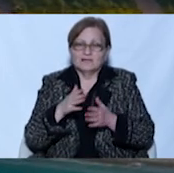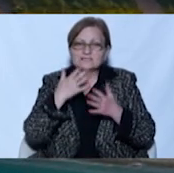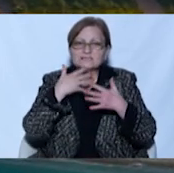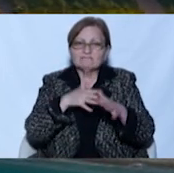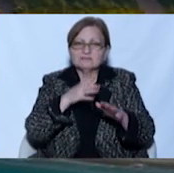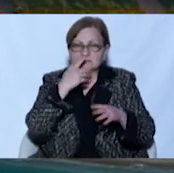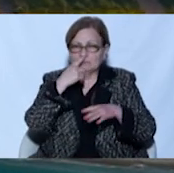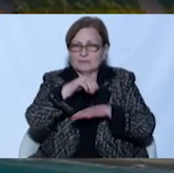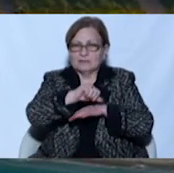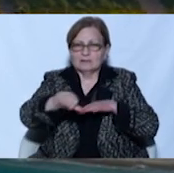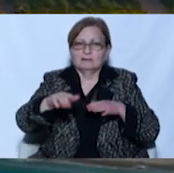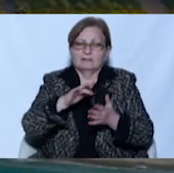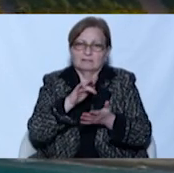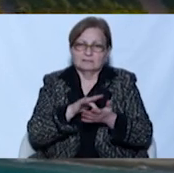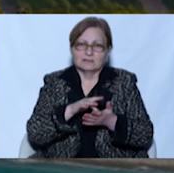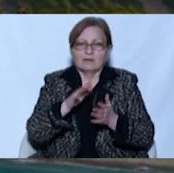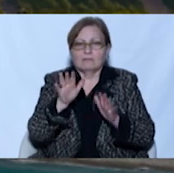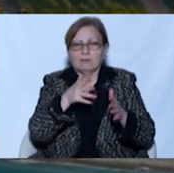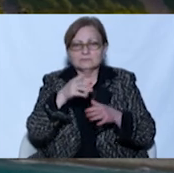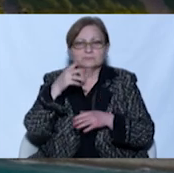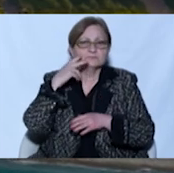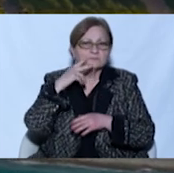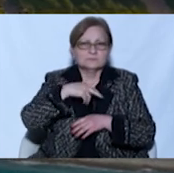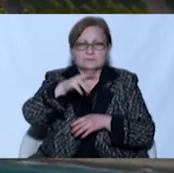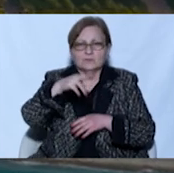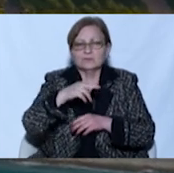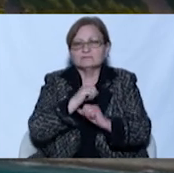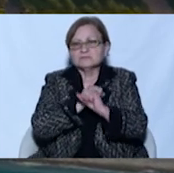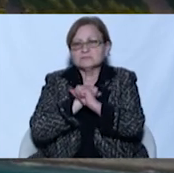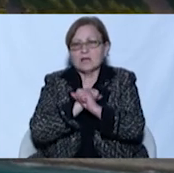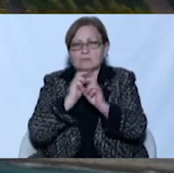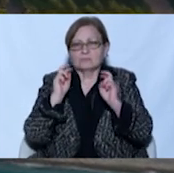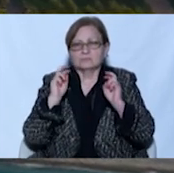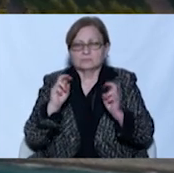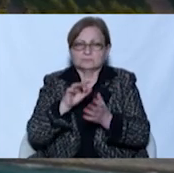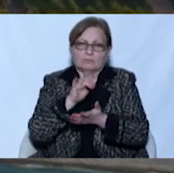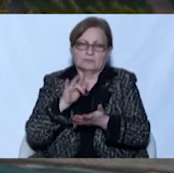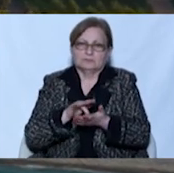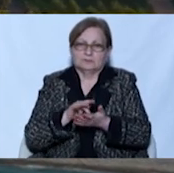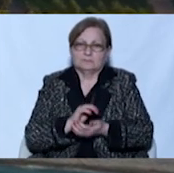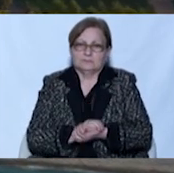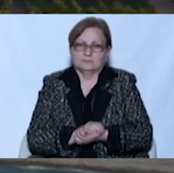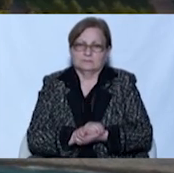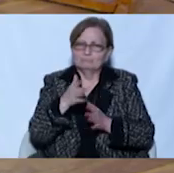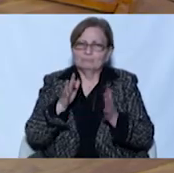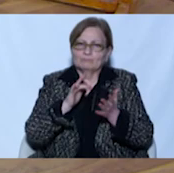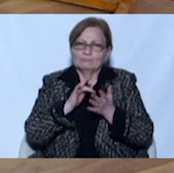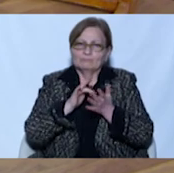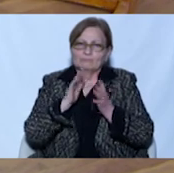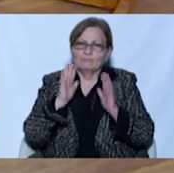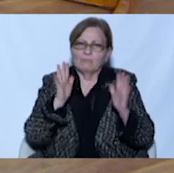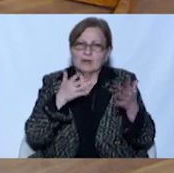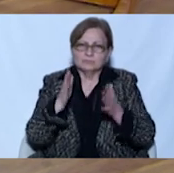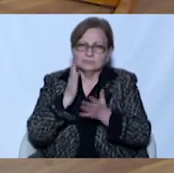ქალაქია. ბათუმი და სოხუმი ორივე საკურორტო ქალაქია. ბათუმს აქვს